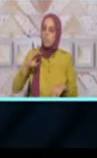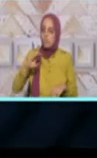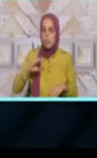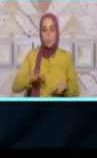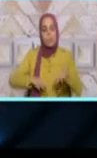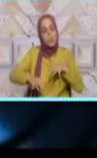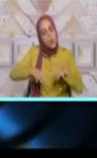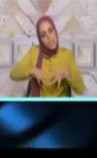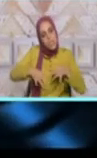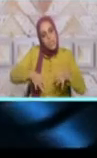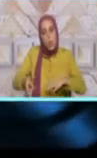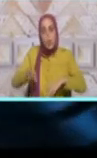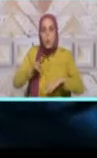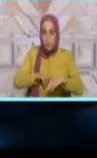الرئيس